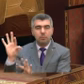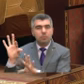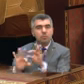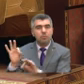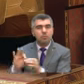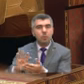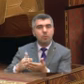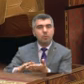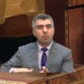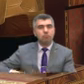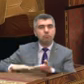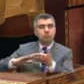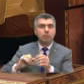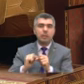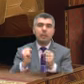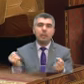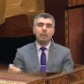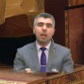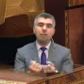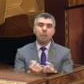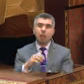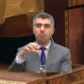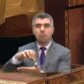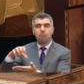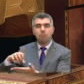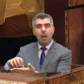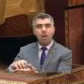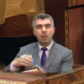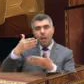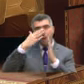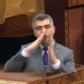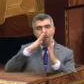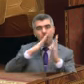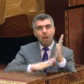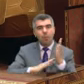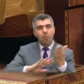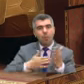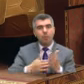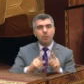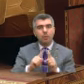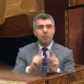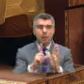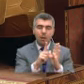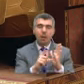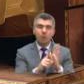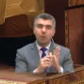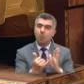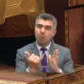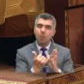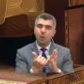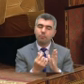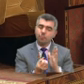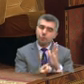في الارتقاء التنموي بمختلف مناطق المملكة، بما يقتضي ذلك من إصدار قانون إطار ملائم